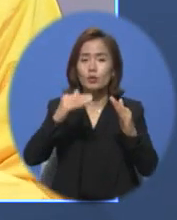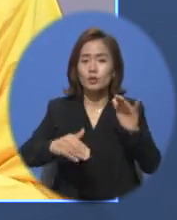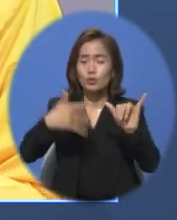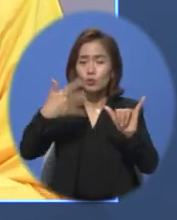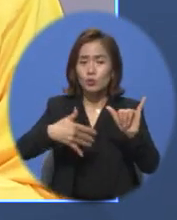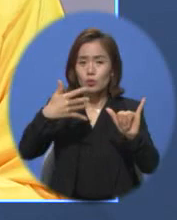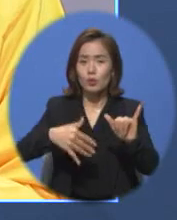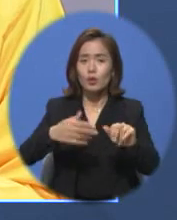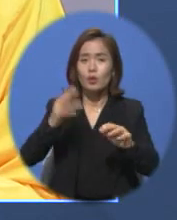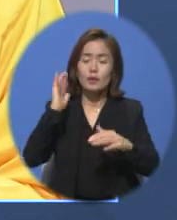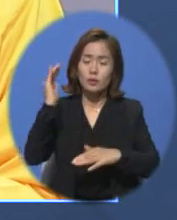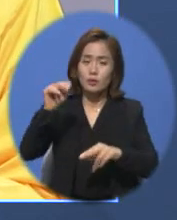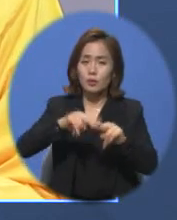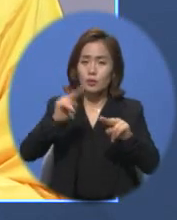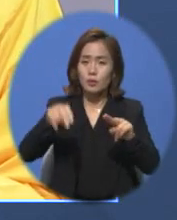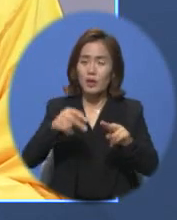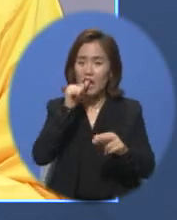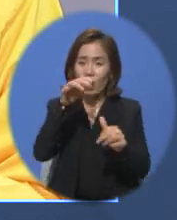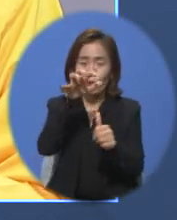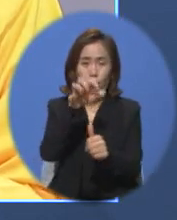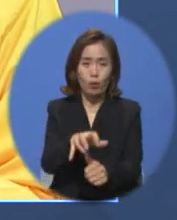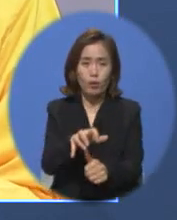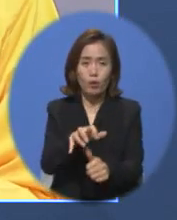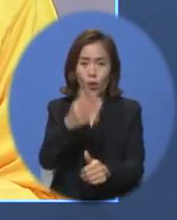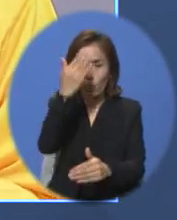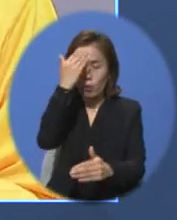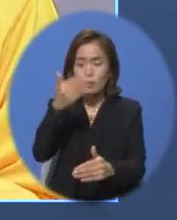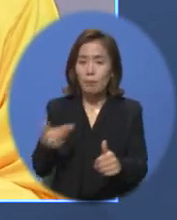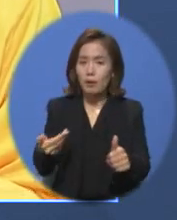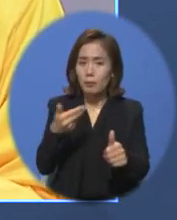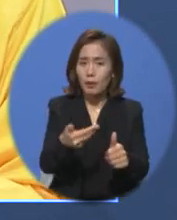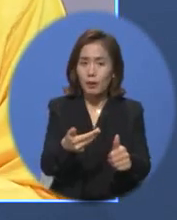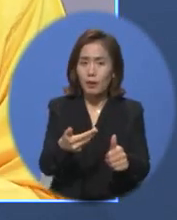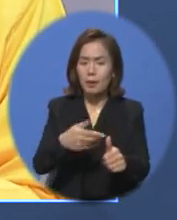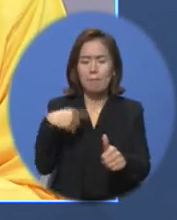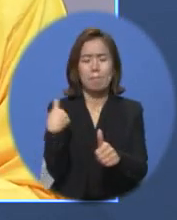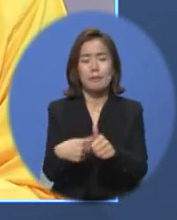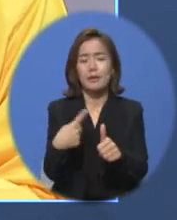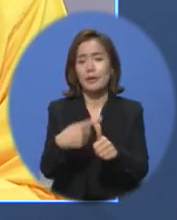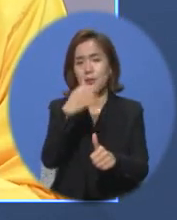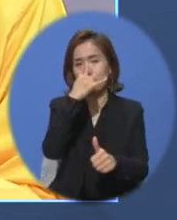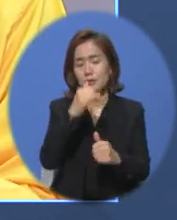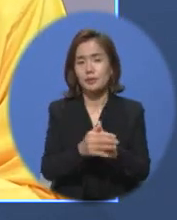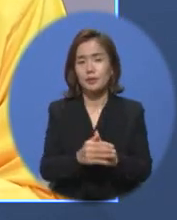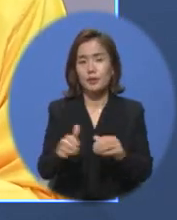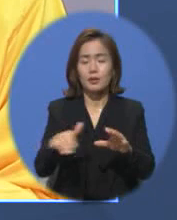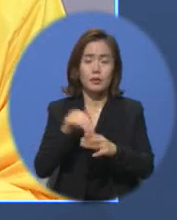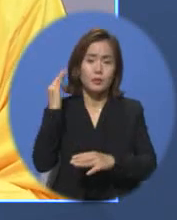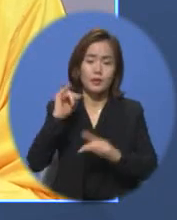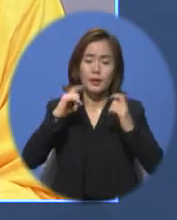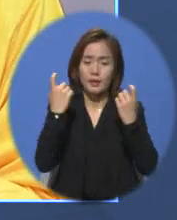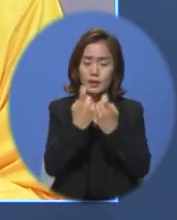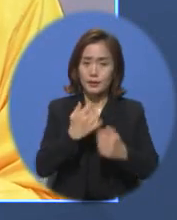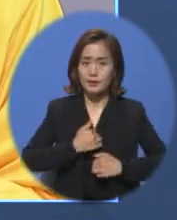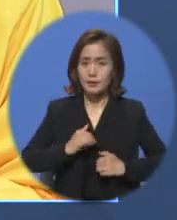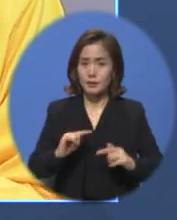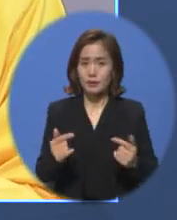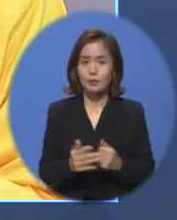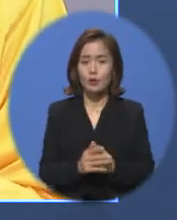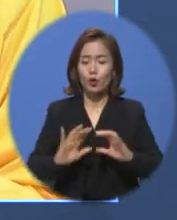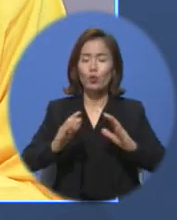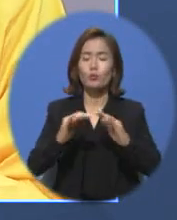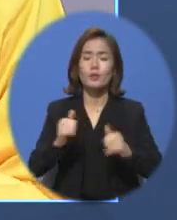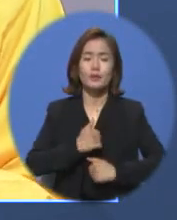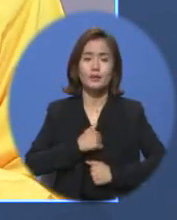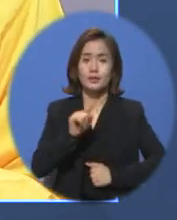미래통합당공식유튜브채널은 그의임기가끝나면 감옥에서무료식사가제공될것이라고거리낌없이말하고있습니다.이는 특정대통령을보호하려는것이아닙니다 .이는시민들을